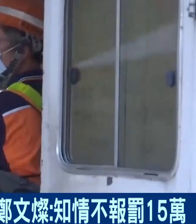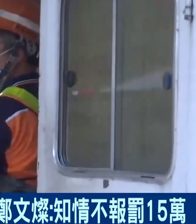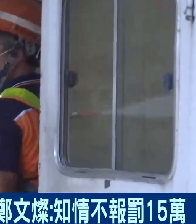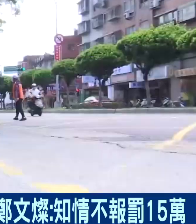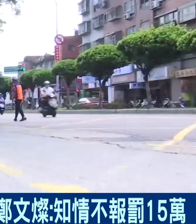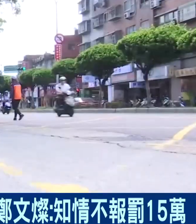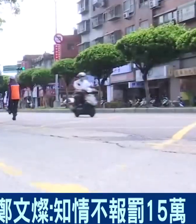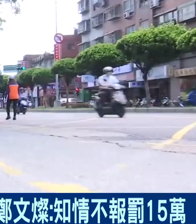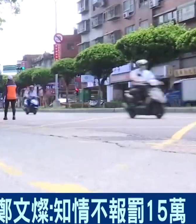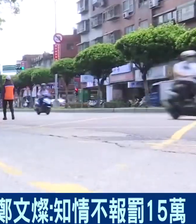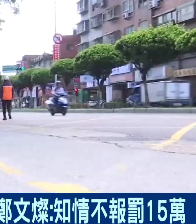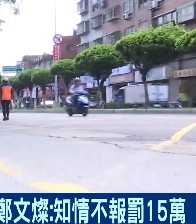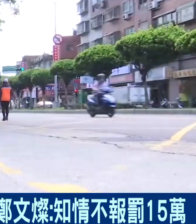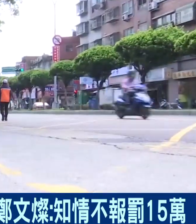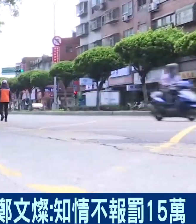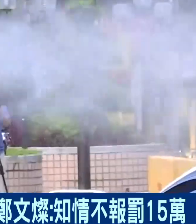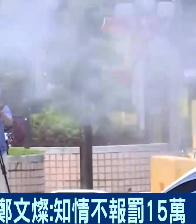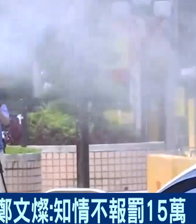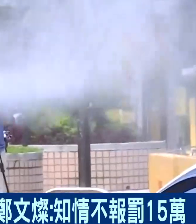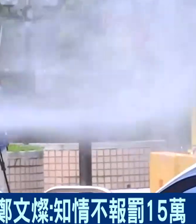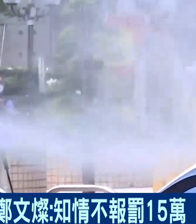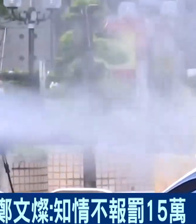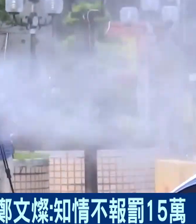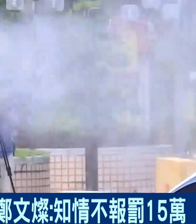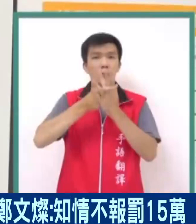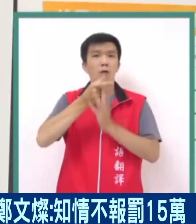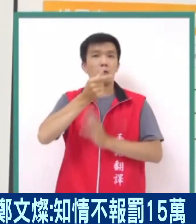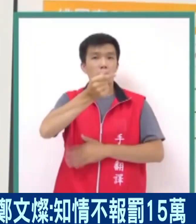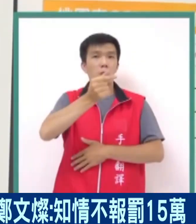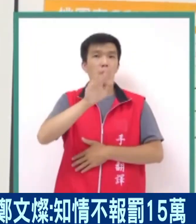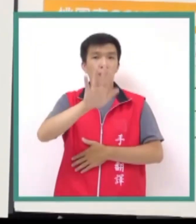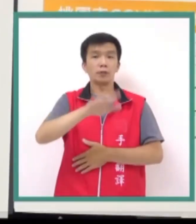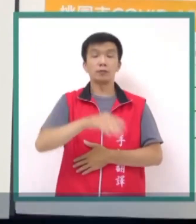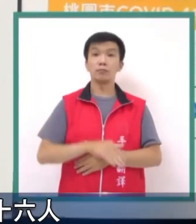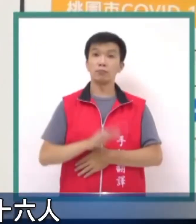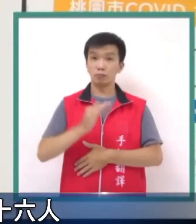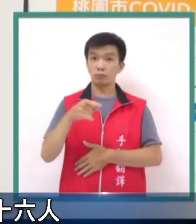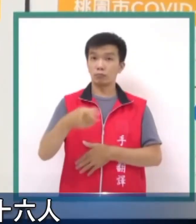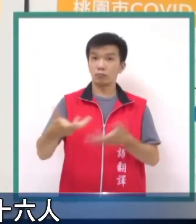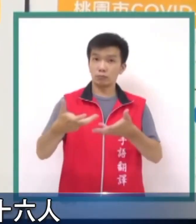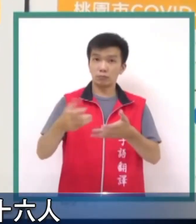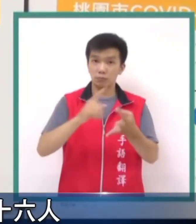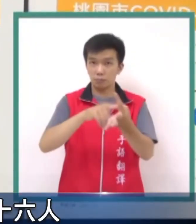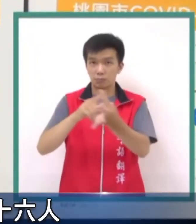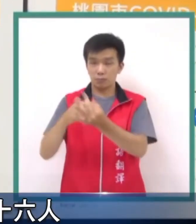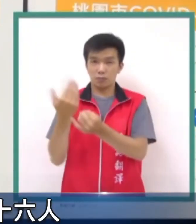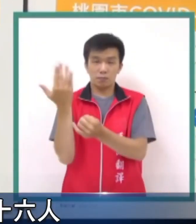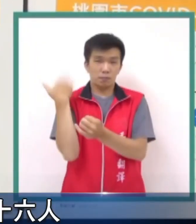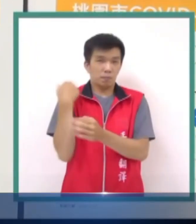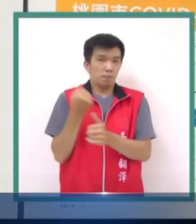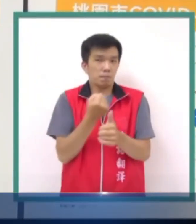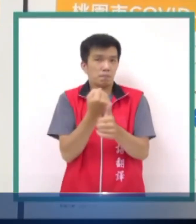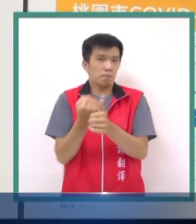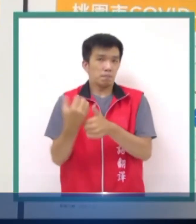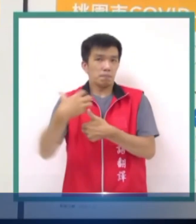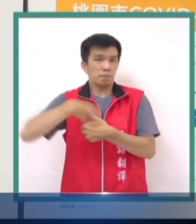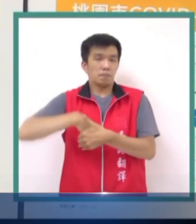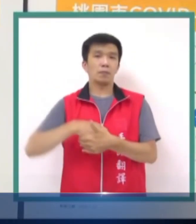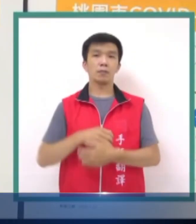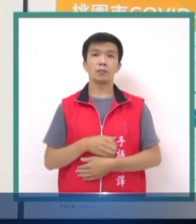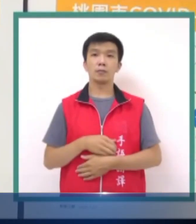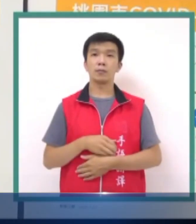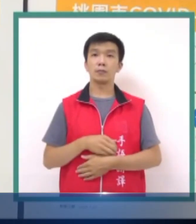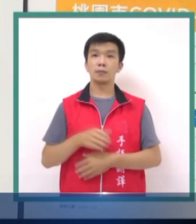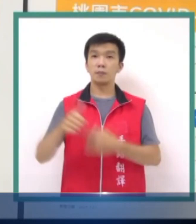5例全都是特殊交友圈的一环。 这整个案子已经有这个36人，所以它是一个很典型